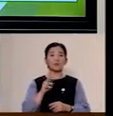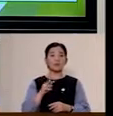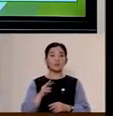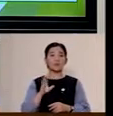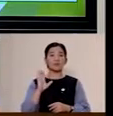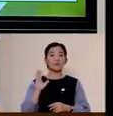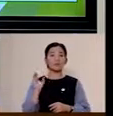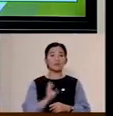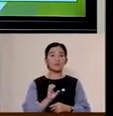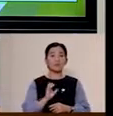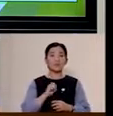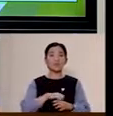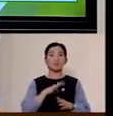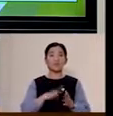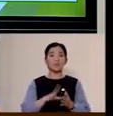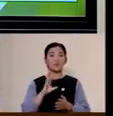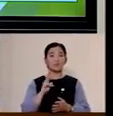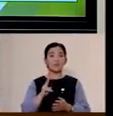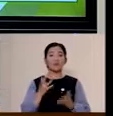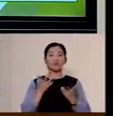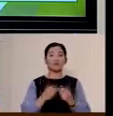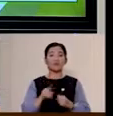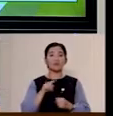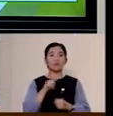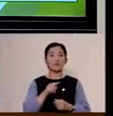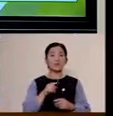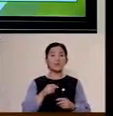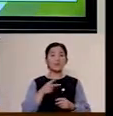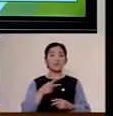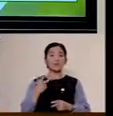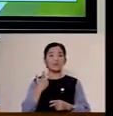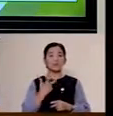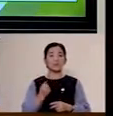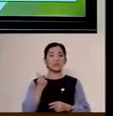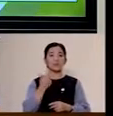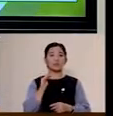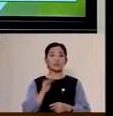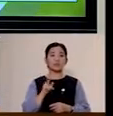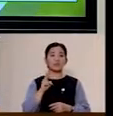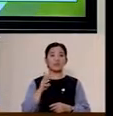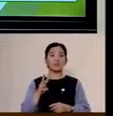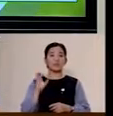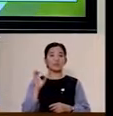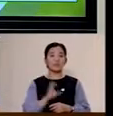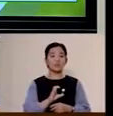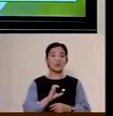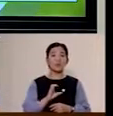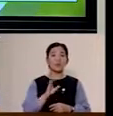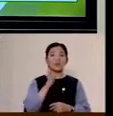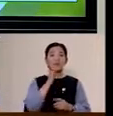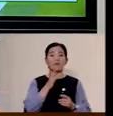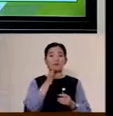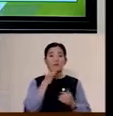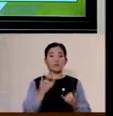в секунду. А в 19 веке решили, что она равна 313 тысячам километров в секунду. А